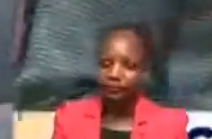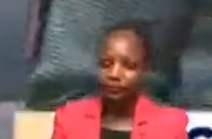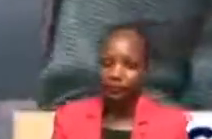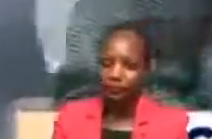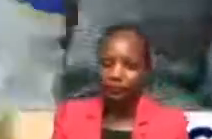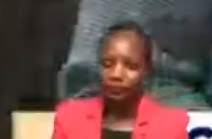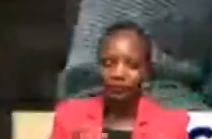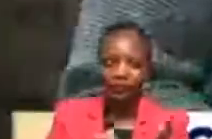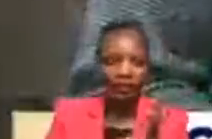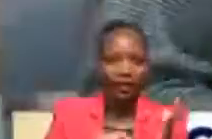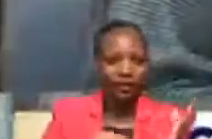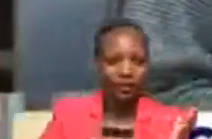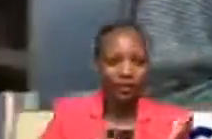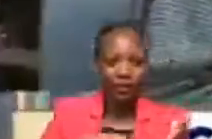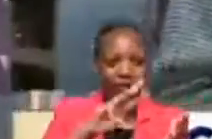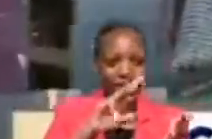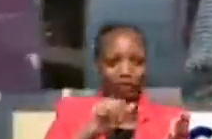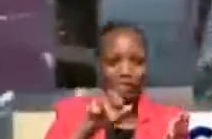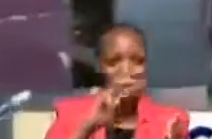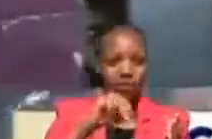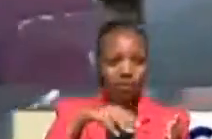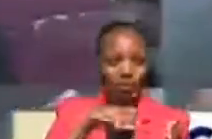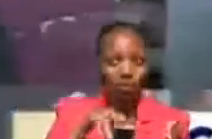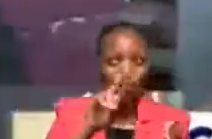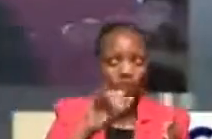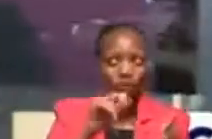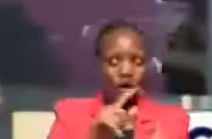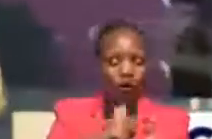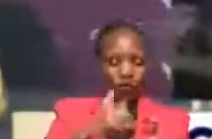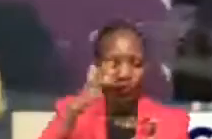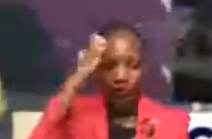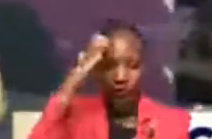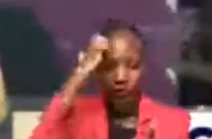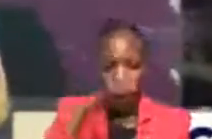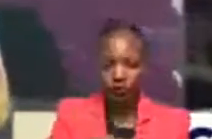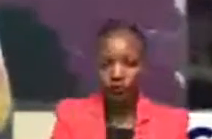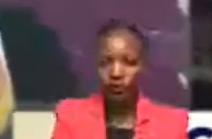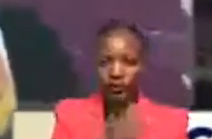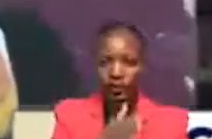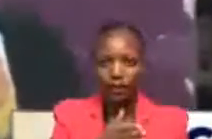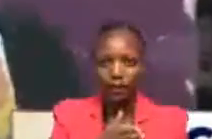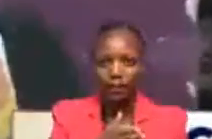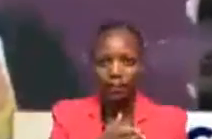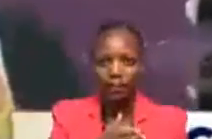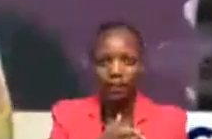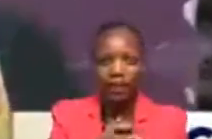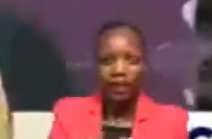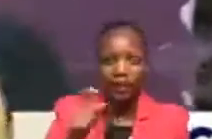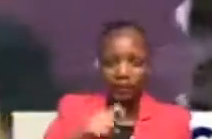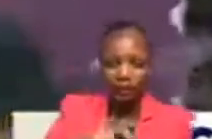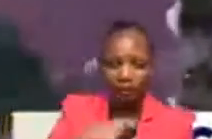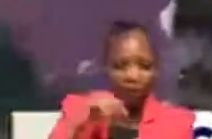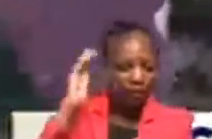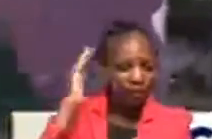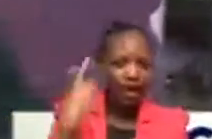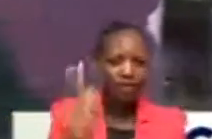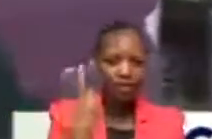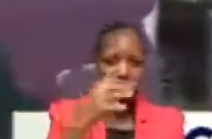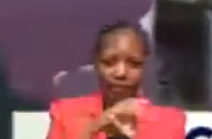anaitwa Mr. Boris Obua from CBD Eldoret branch. Tangu tupate kisa kimoja